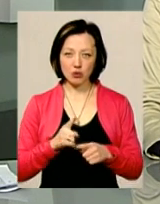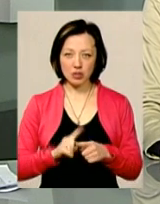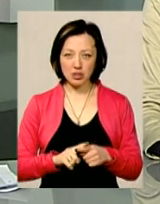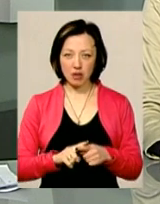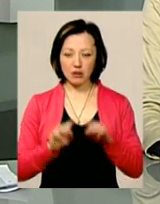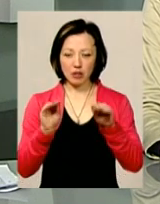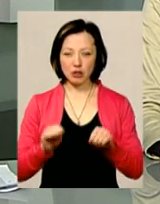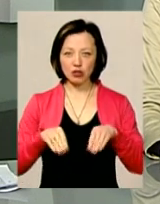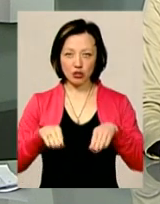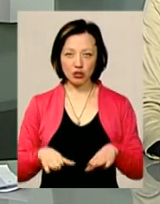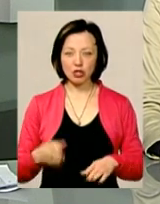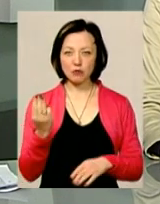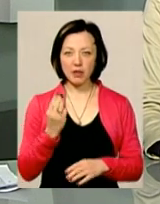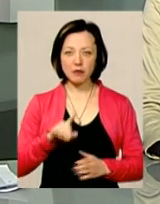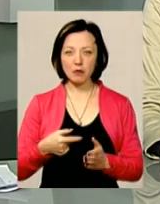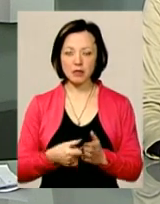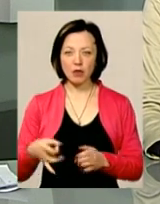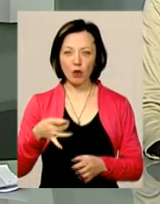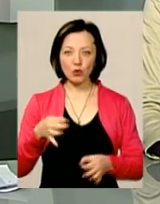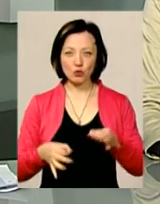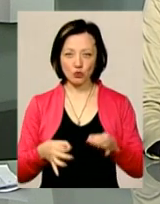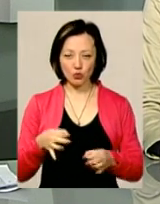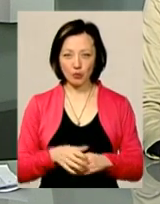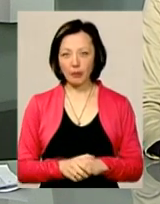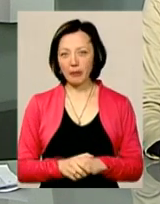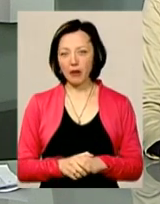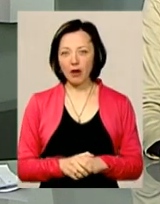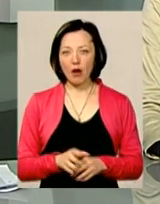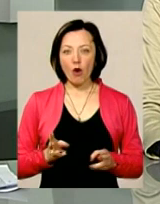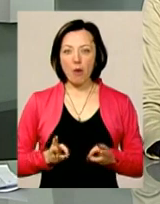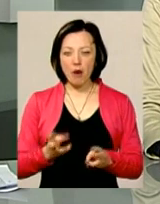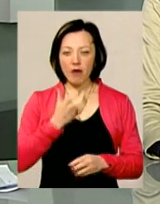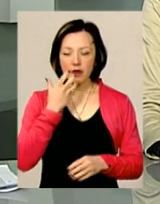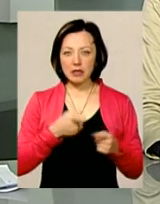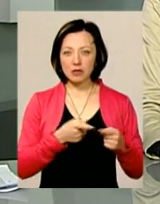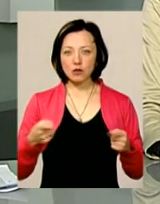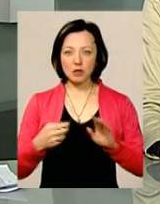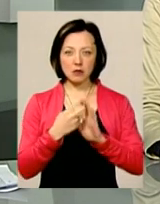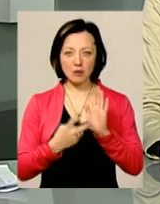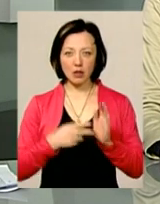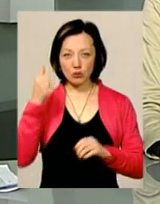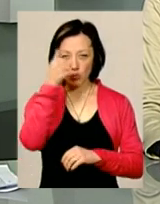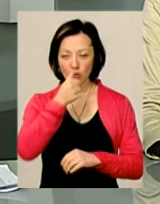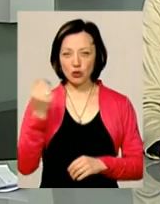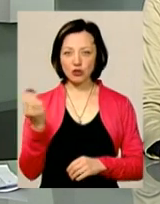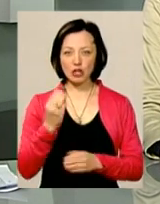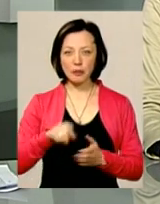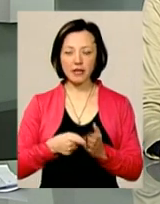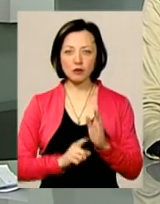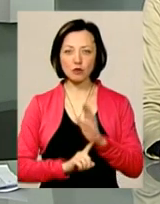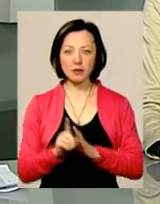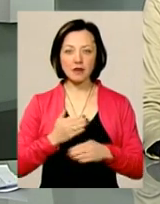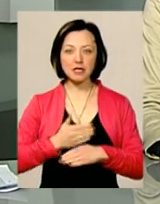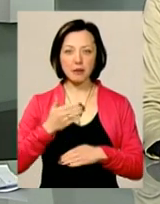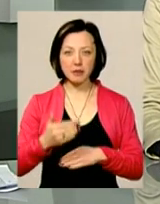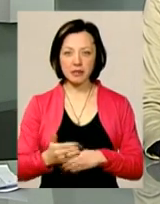у тексті рішення Шепетівського міськрайонного суду. Нагадаю, опалювальний сезон 2017 року у Шепетівці розпочався із